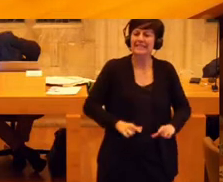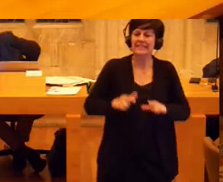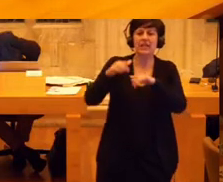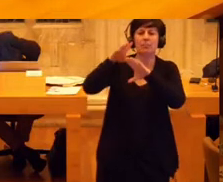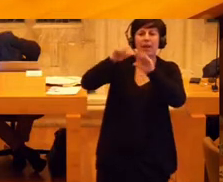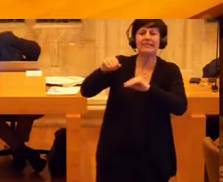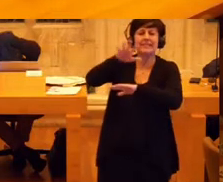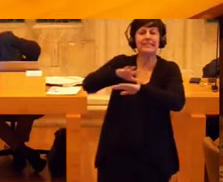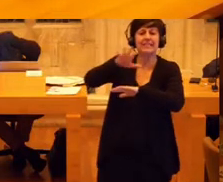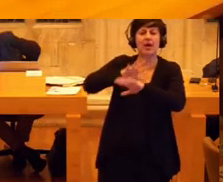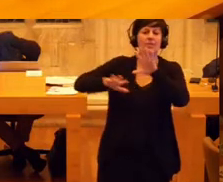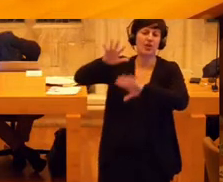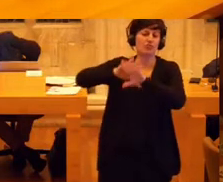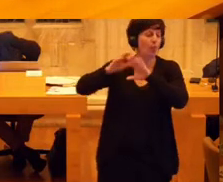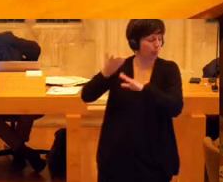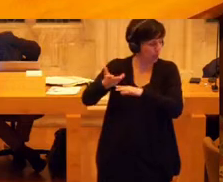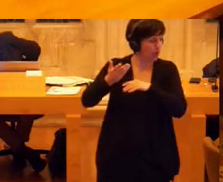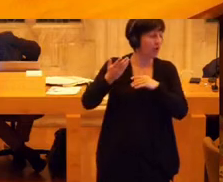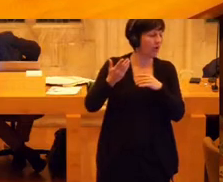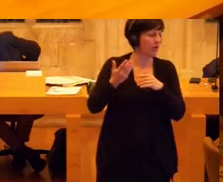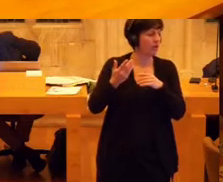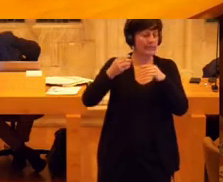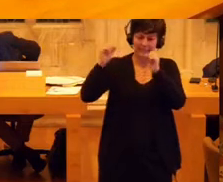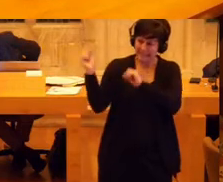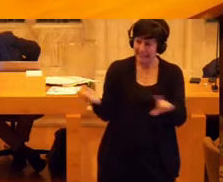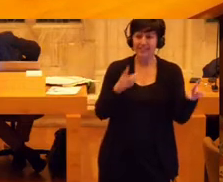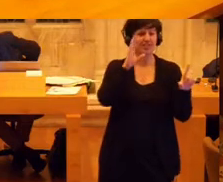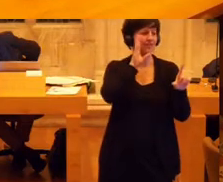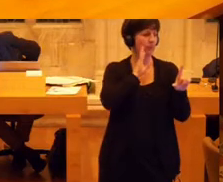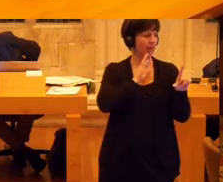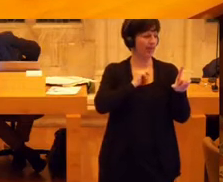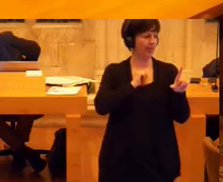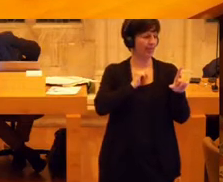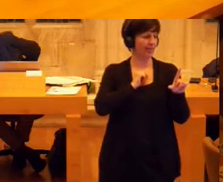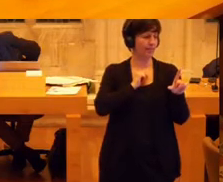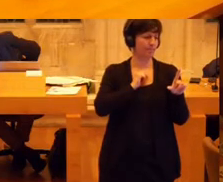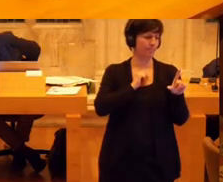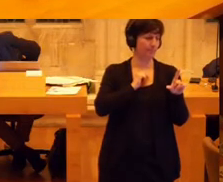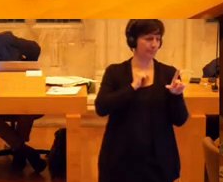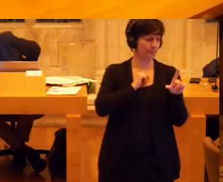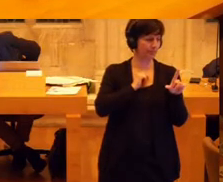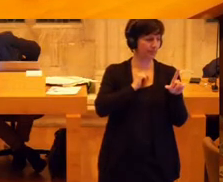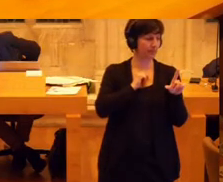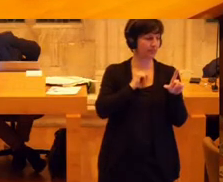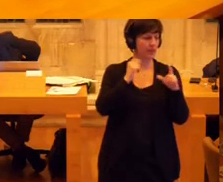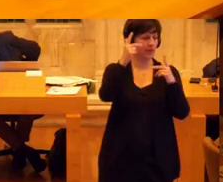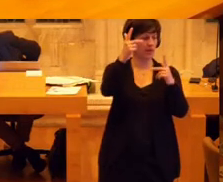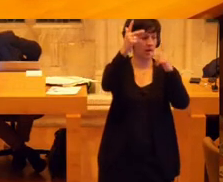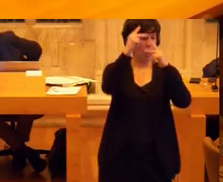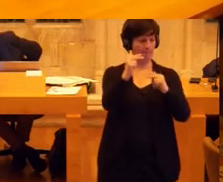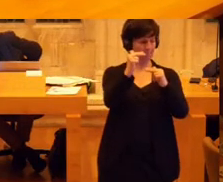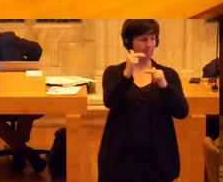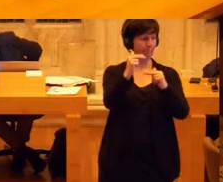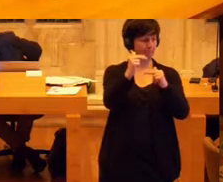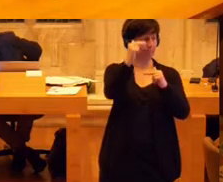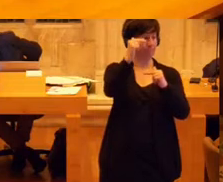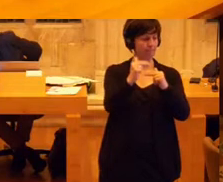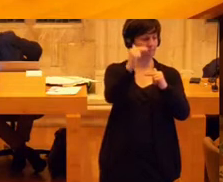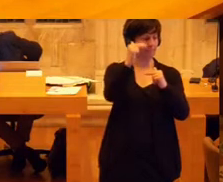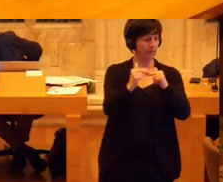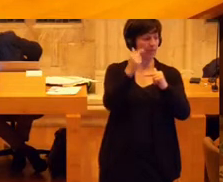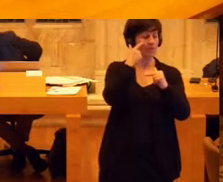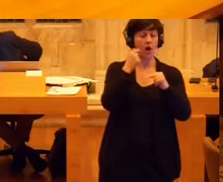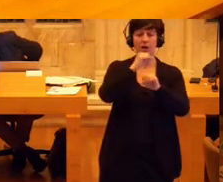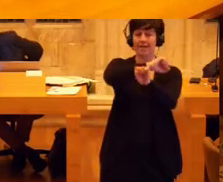On a ensuite le principe, si on passe la suite, on a un principe donc là on voit